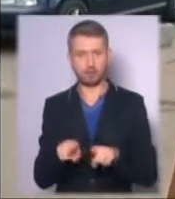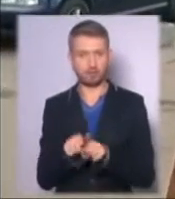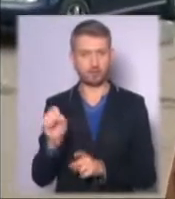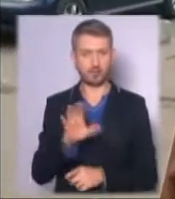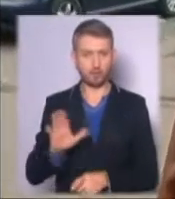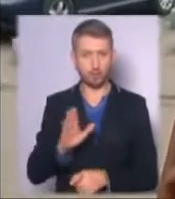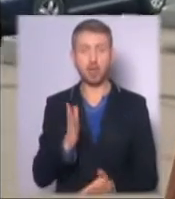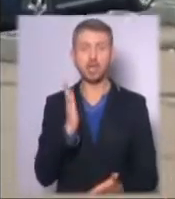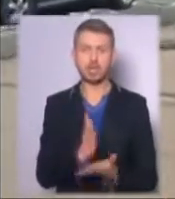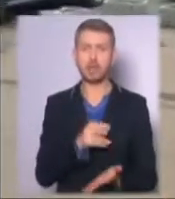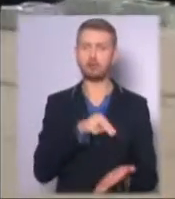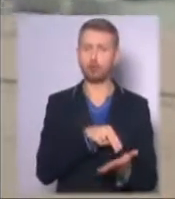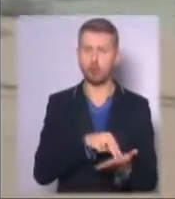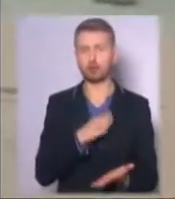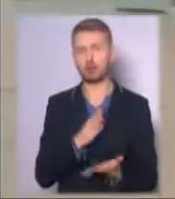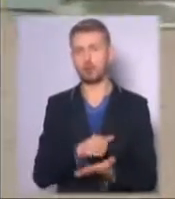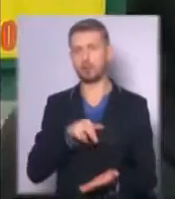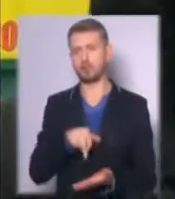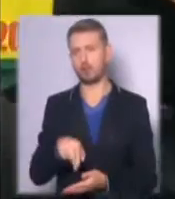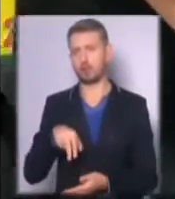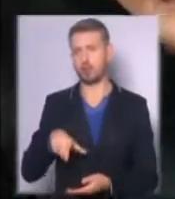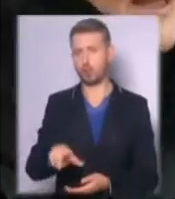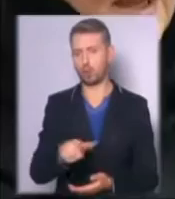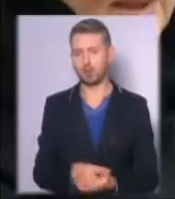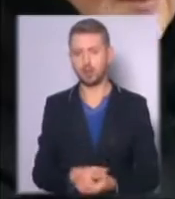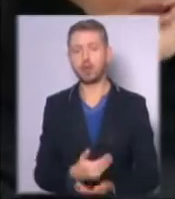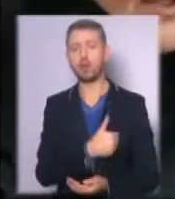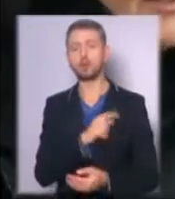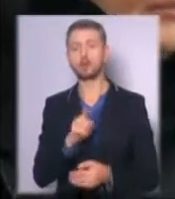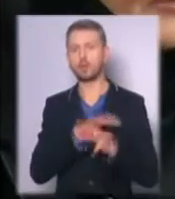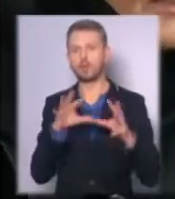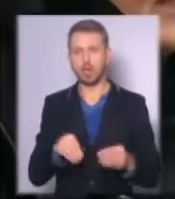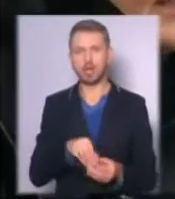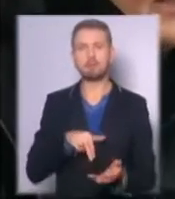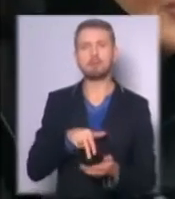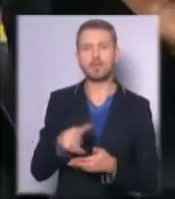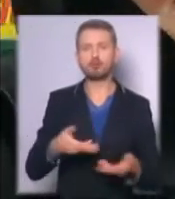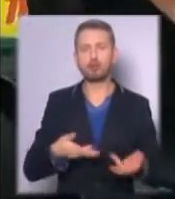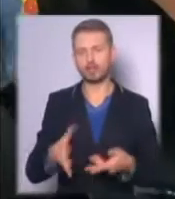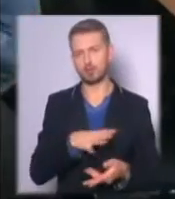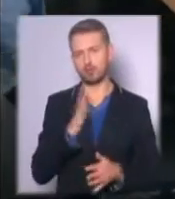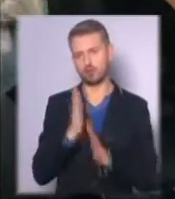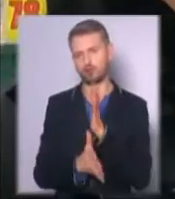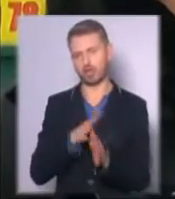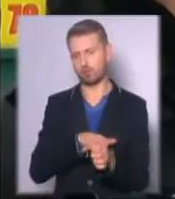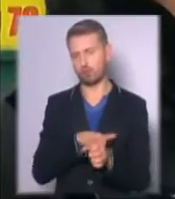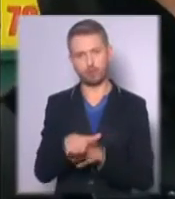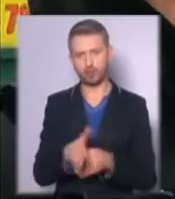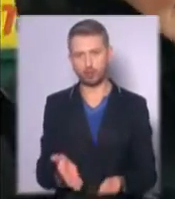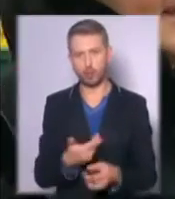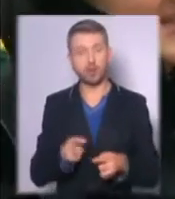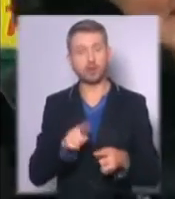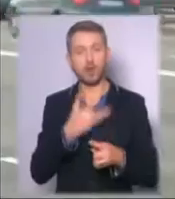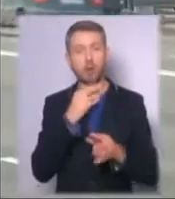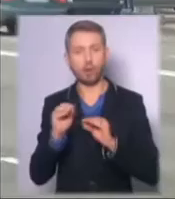Є стоянки, є пішохідний перехід. Хотілося б, щоб взагалі пішохідний був Хрещатик повністю. Знаєте, все-таки це